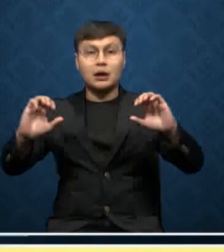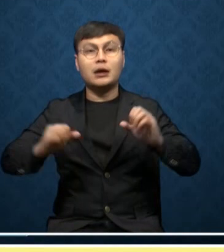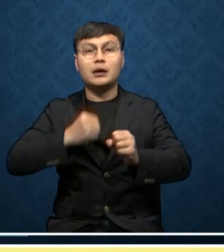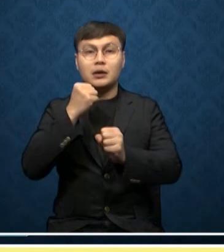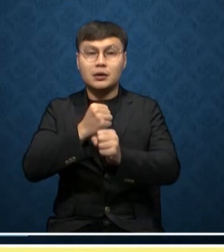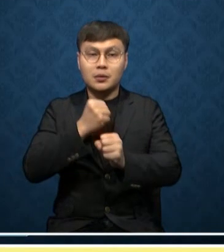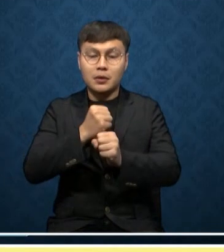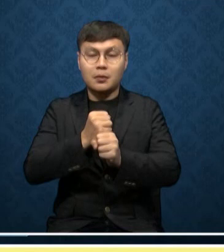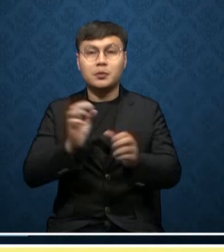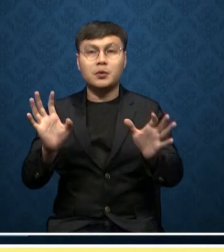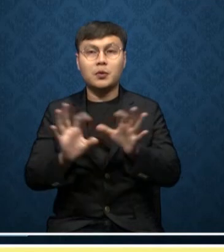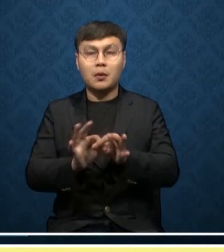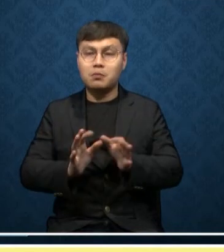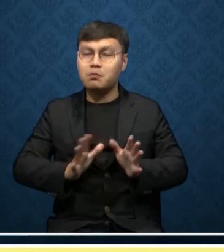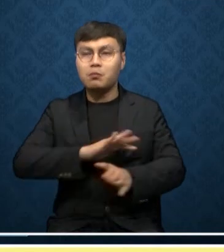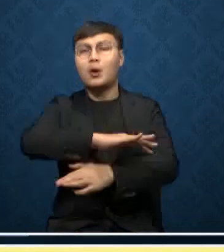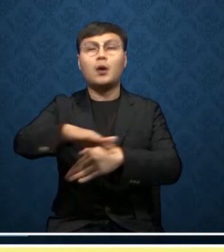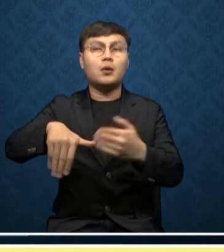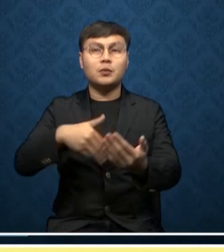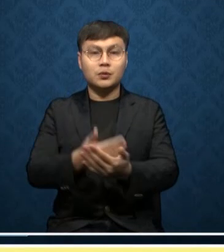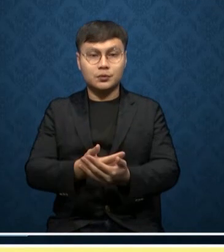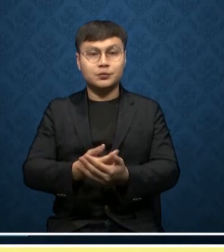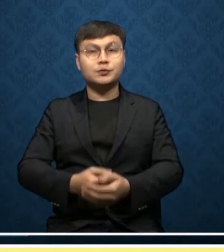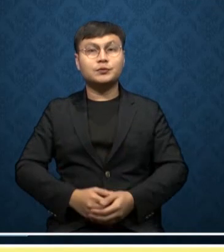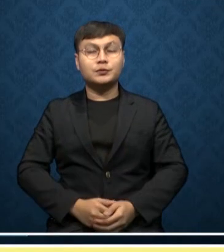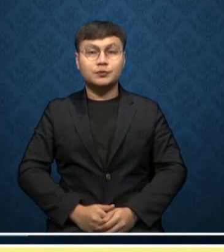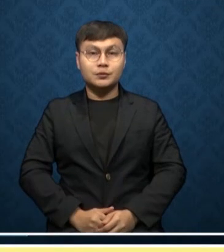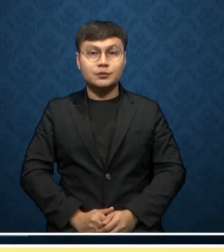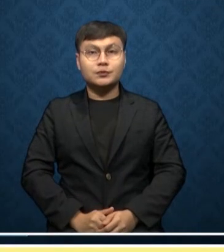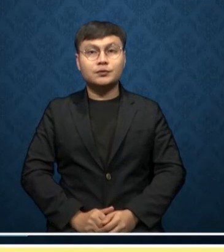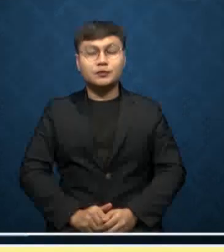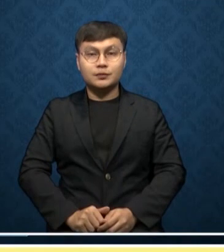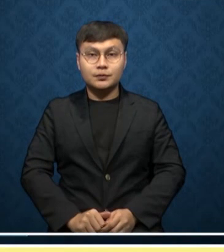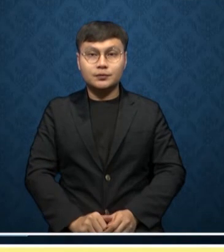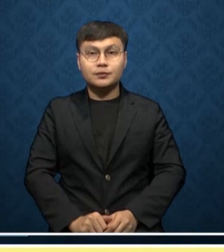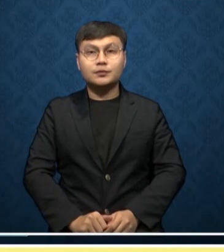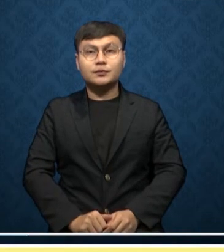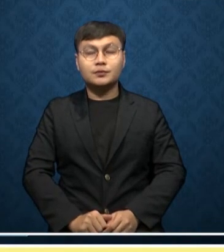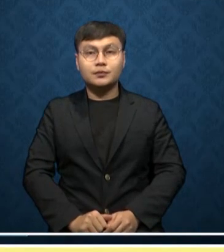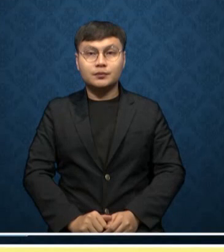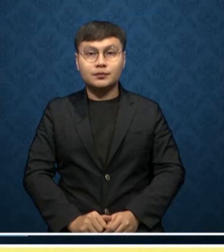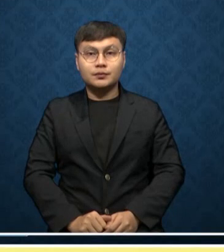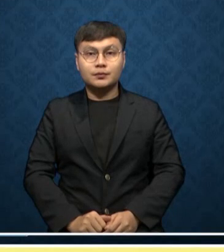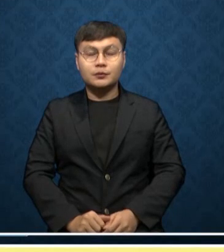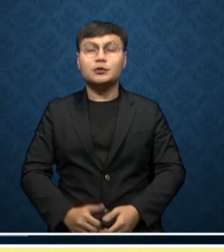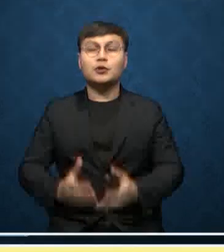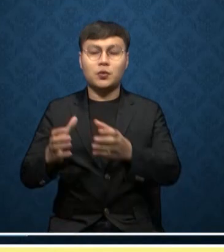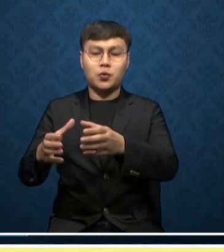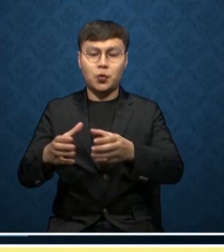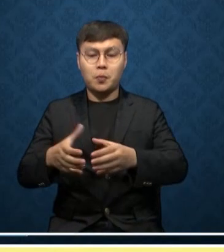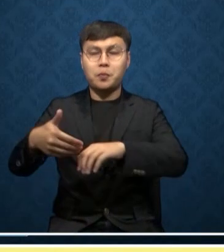ดำเนินการในภาพรวมนอกจากนั้นควรมีผู้ตรวจจากภาย